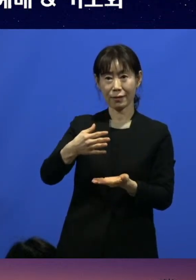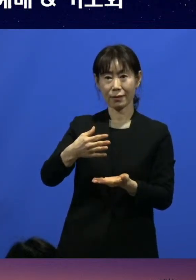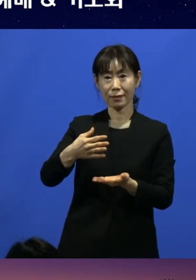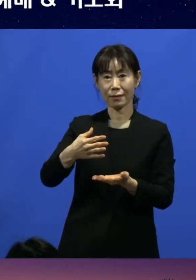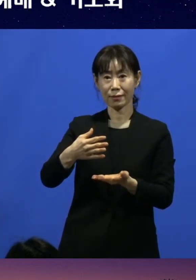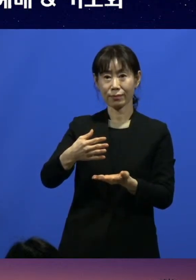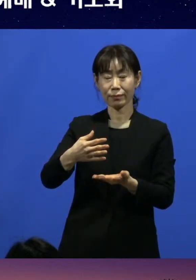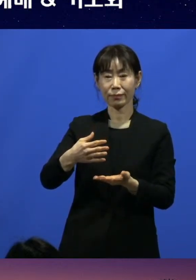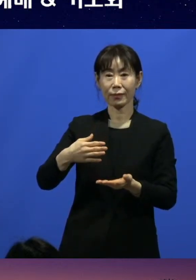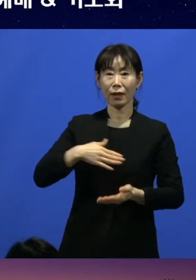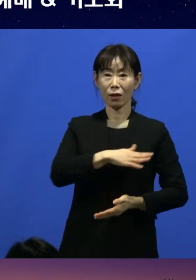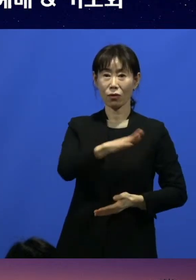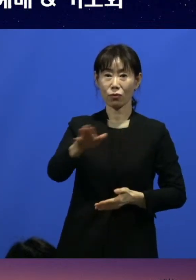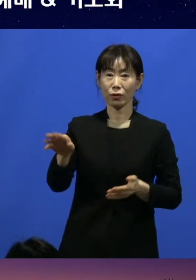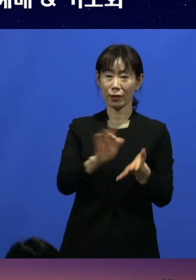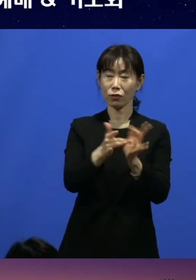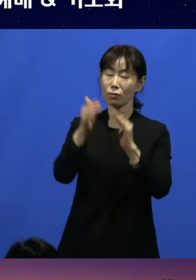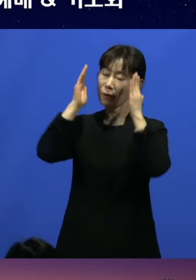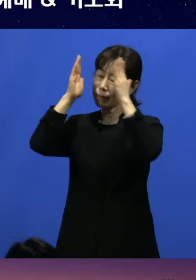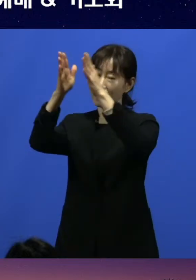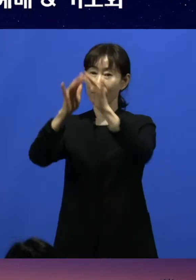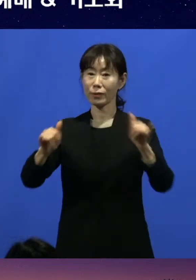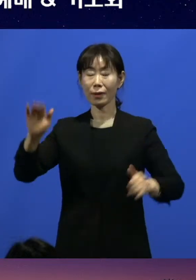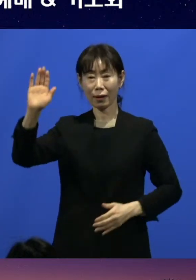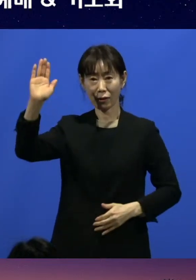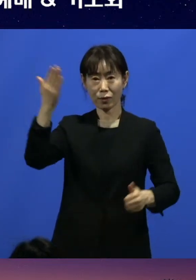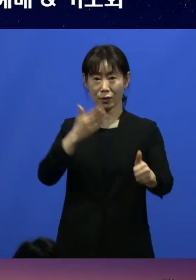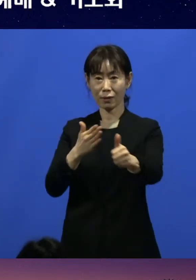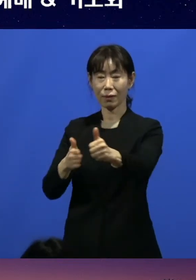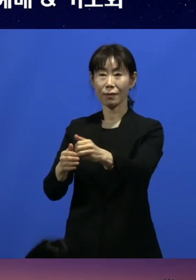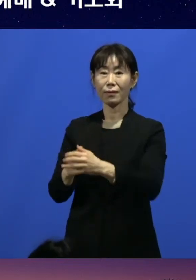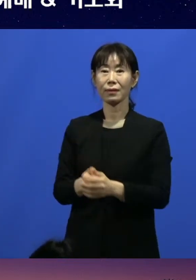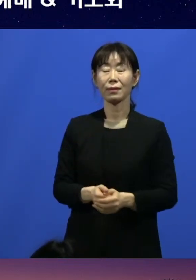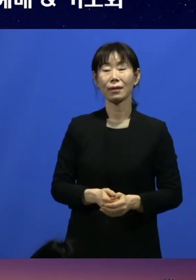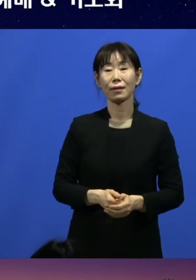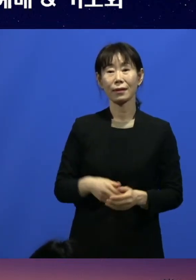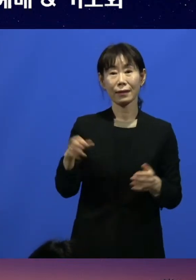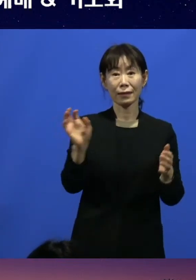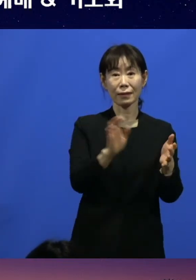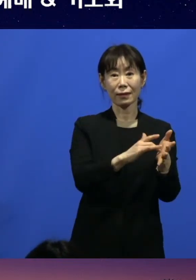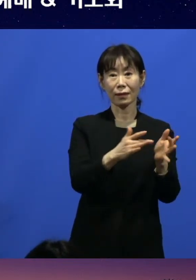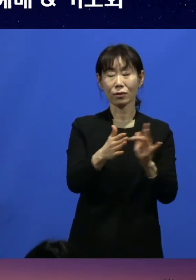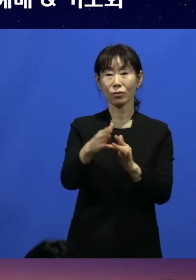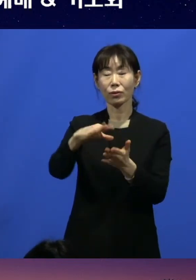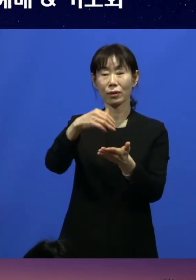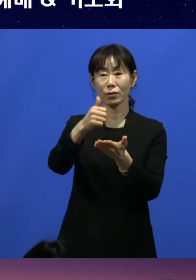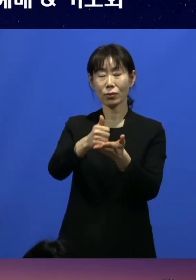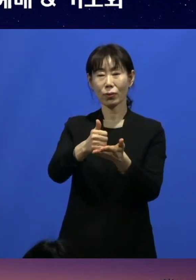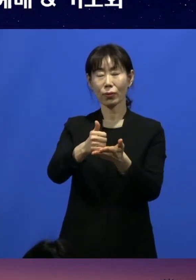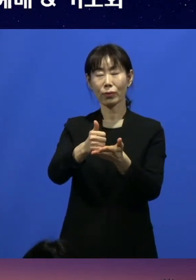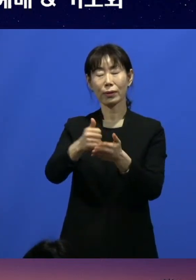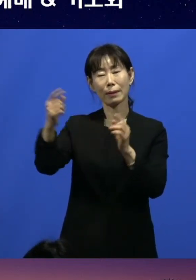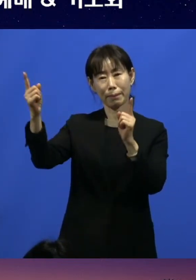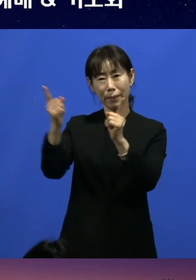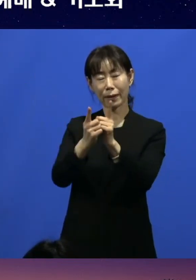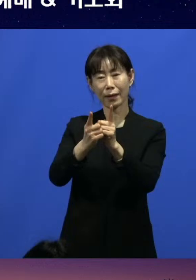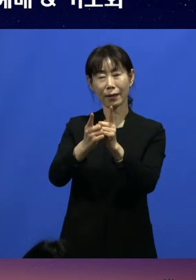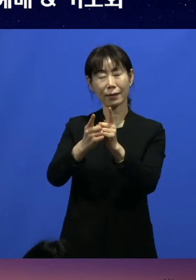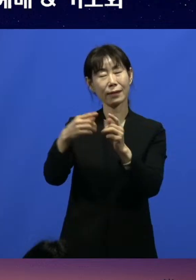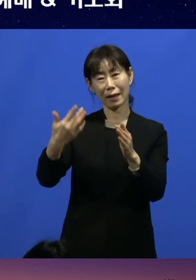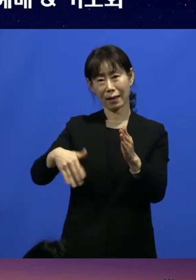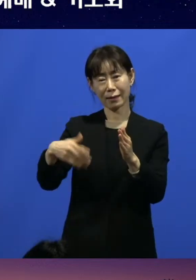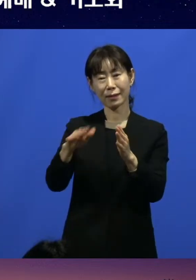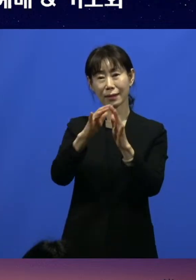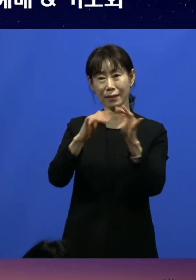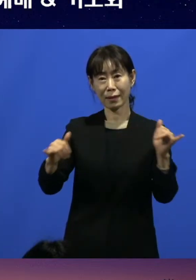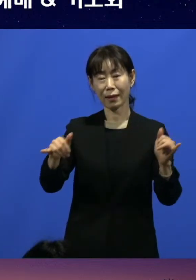우리는 거기에 눈뜬 자들이 되어야 돼요. 아직도 예수 그리스도를 인격적으로 온전히 만나지 못한 신분이